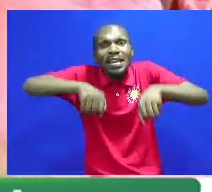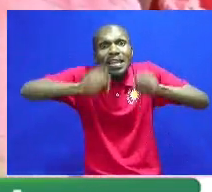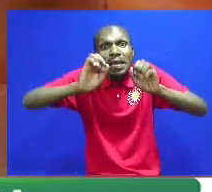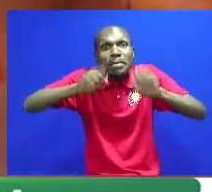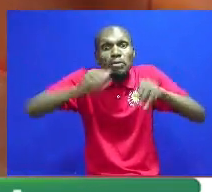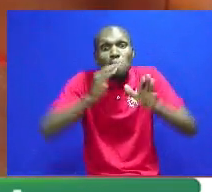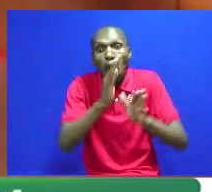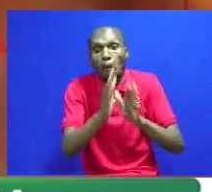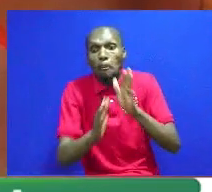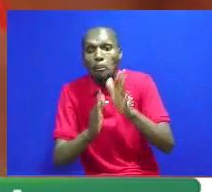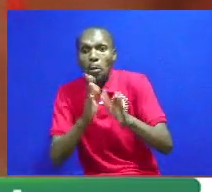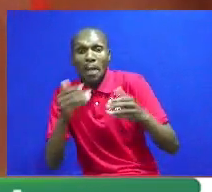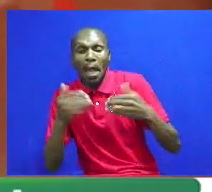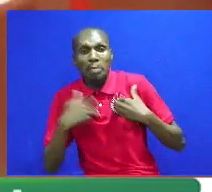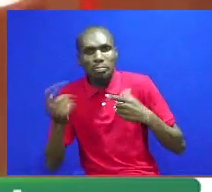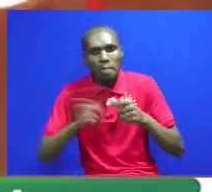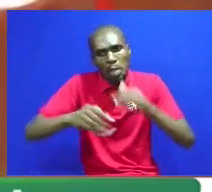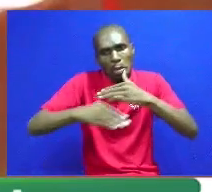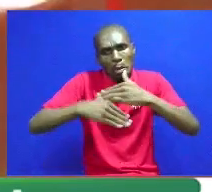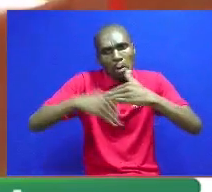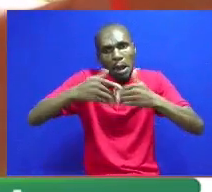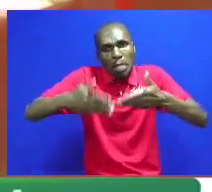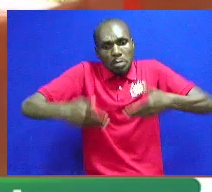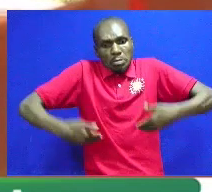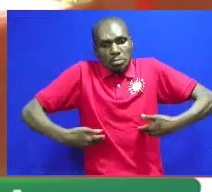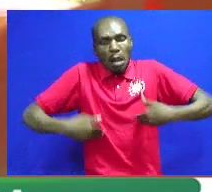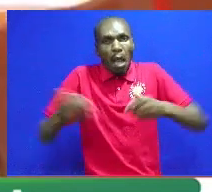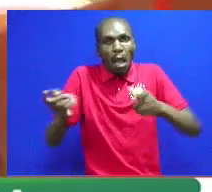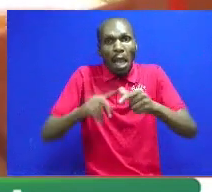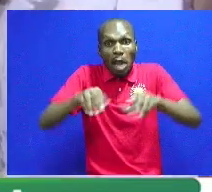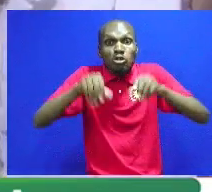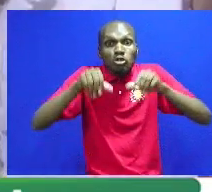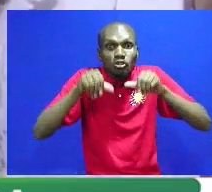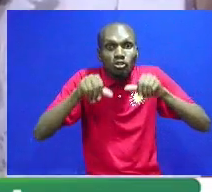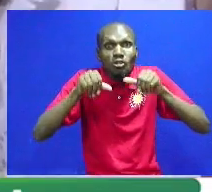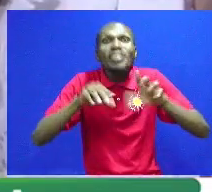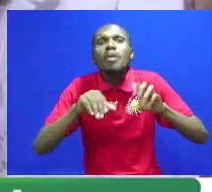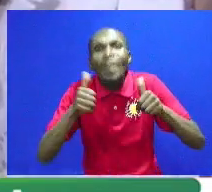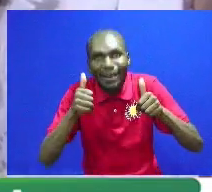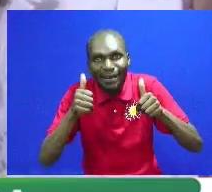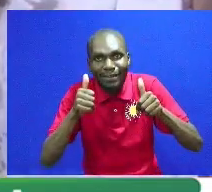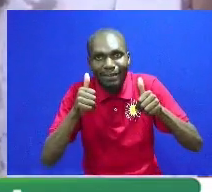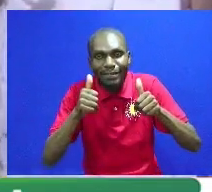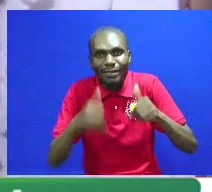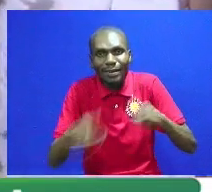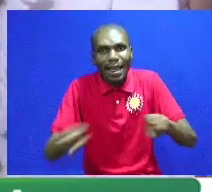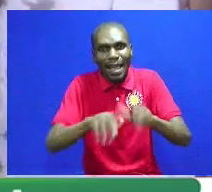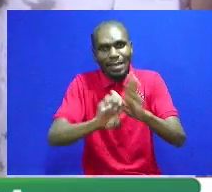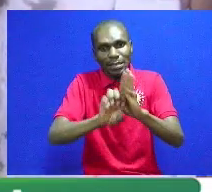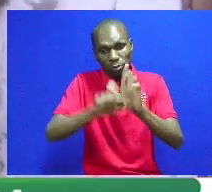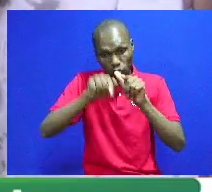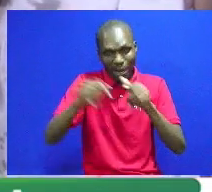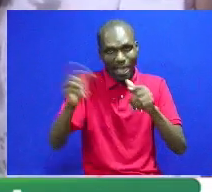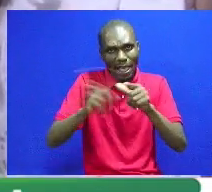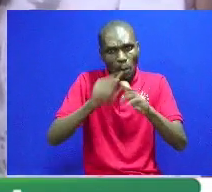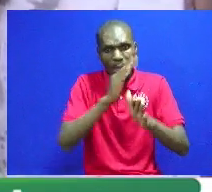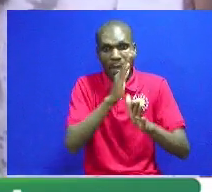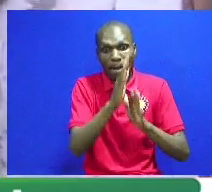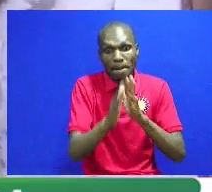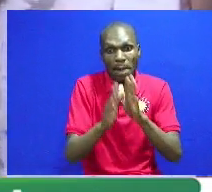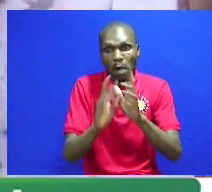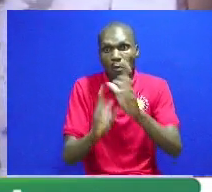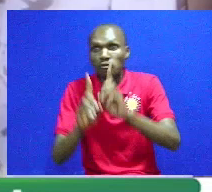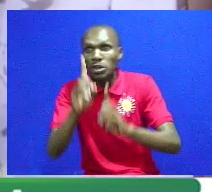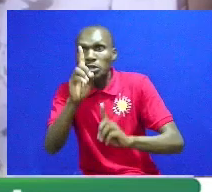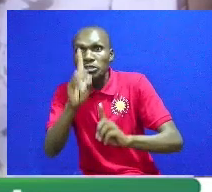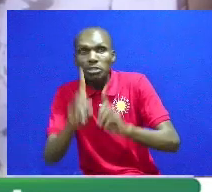emeroberio yoku wagata na bunabasae na kuegenda relia. School nyore muna vone iga tole iga ntoba angetu nyore kutarira